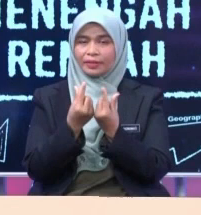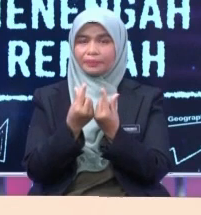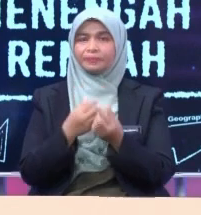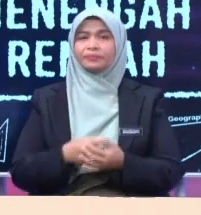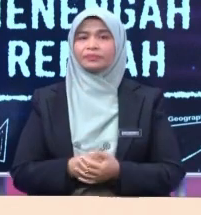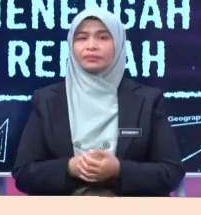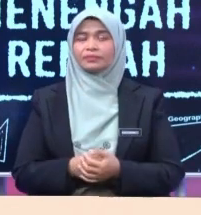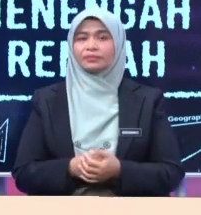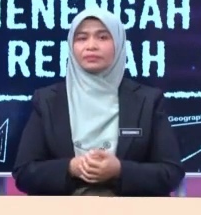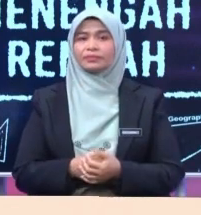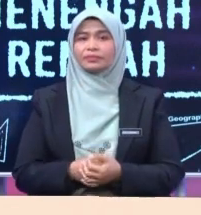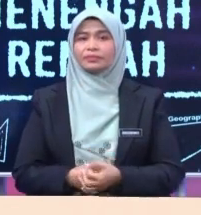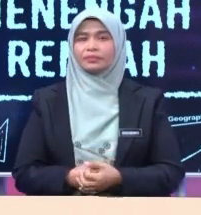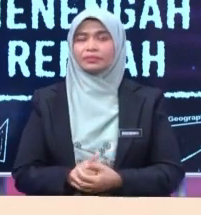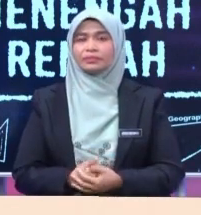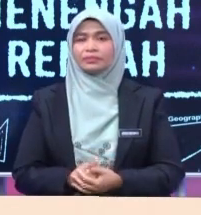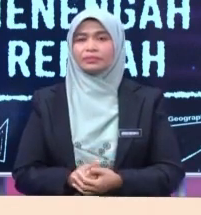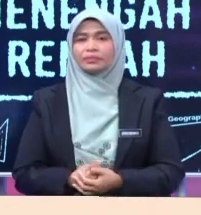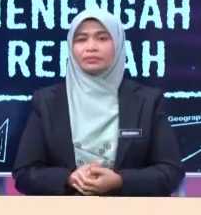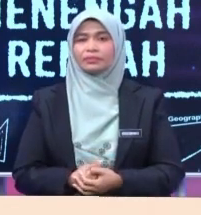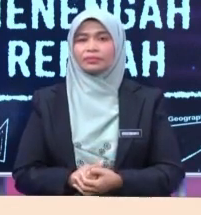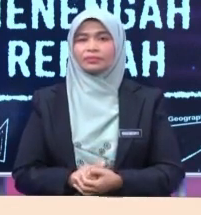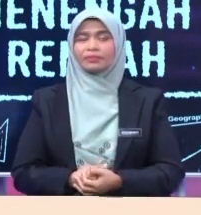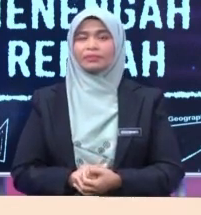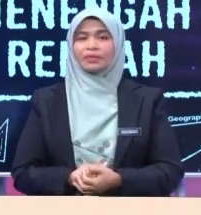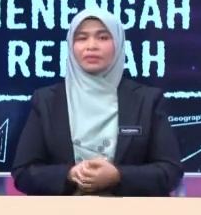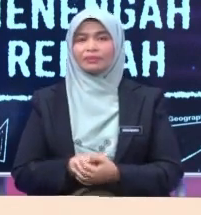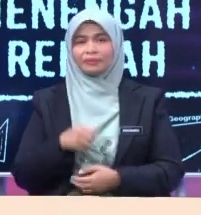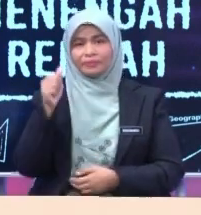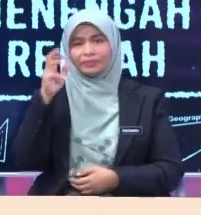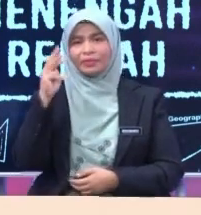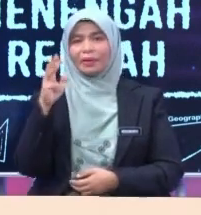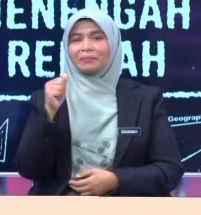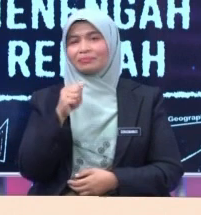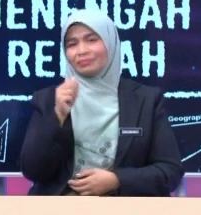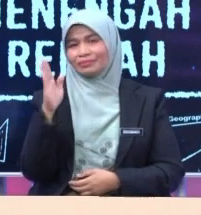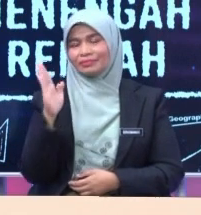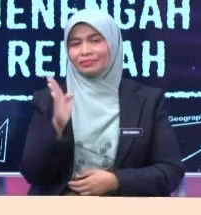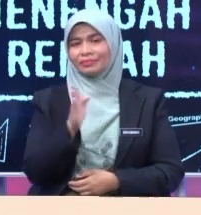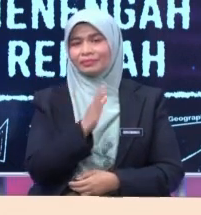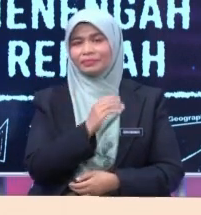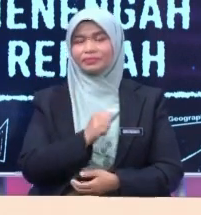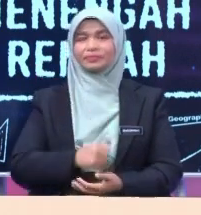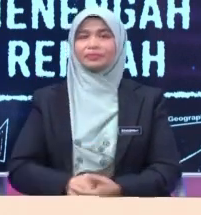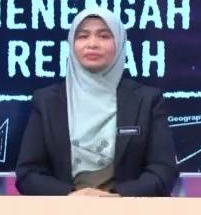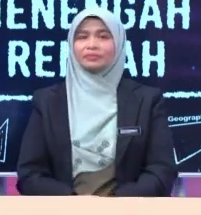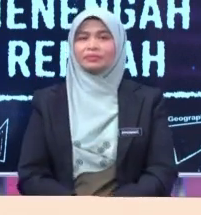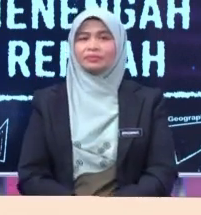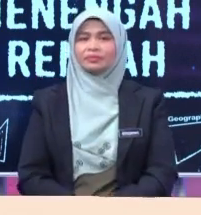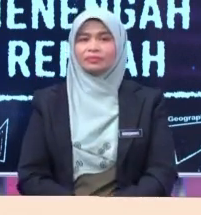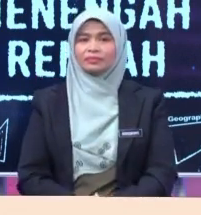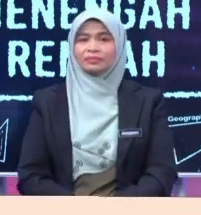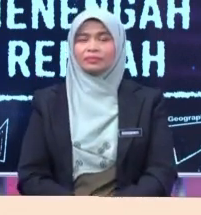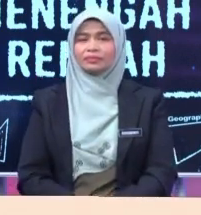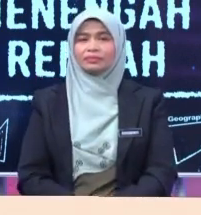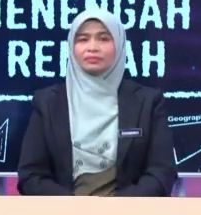82. Kalau Ustazah nak minta Aiman baca boleh? Aiman? Boleh Ustazah. Ha, okay, Aiman tolong baca. A'udzubillahi minasyaitonir rajim. والذي